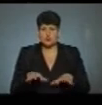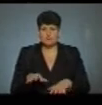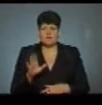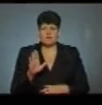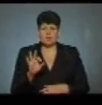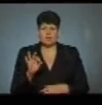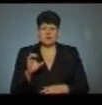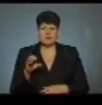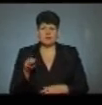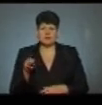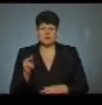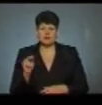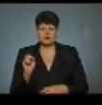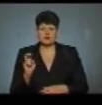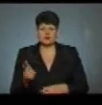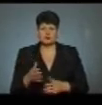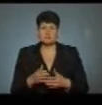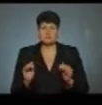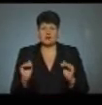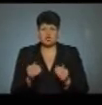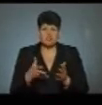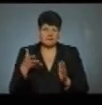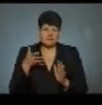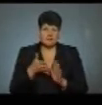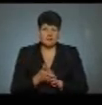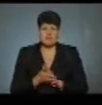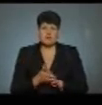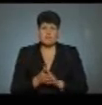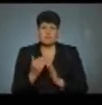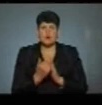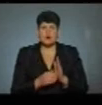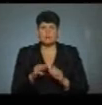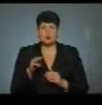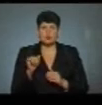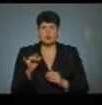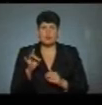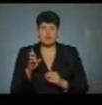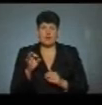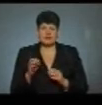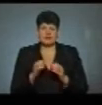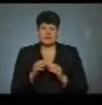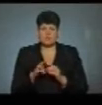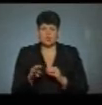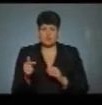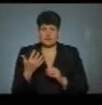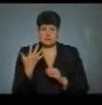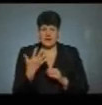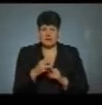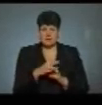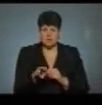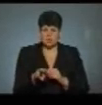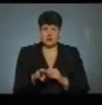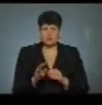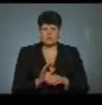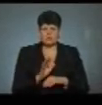Остапчук. Пропонується зменшити видатки по програмі «Турбота» на 10 мільйонів гривень, з яких 5 мільйонів 100 направити